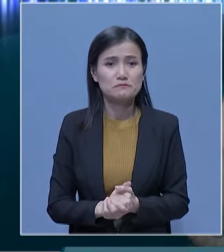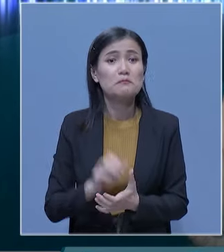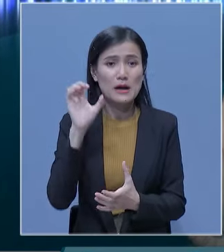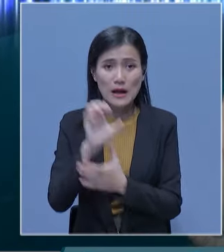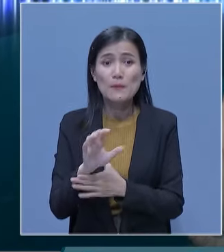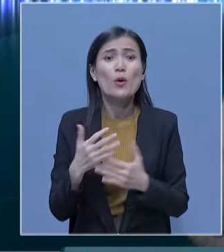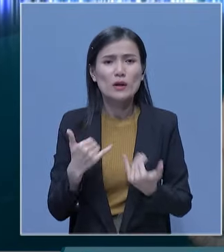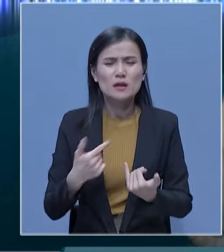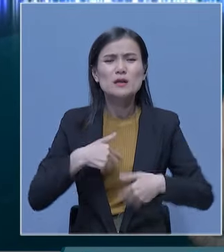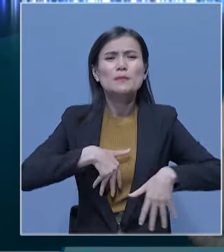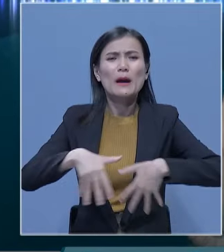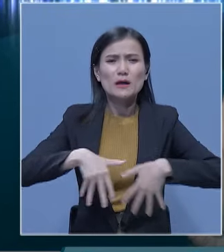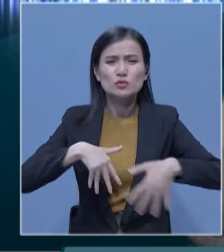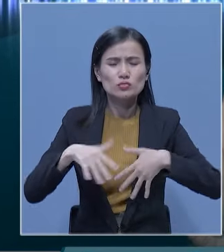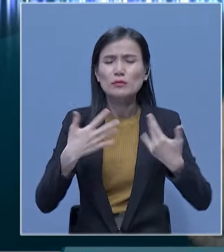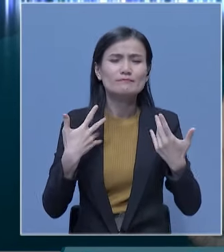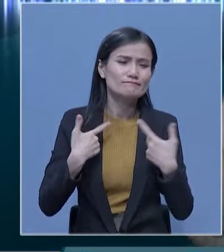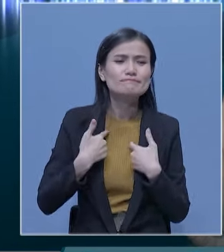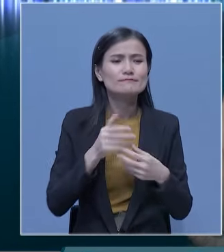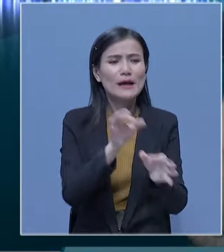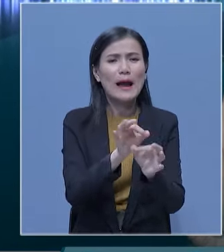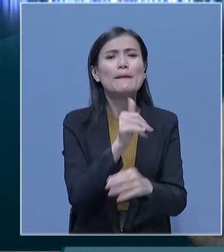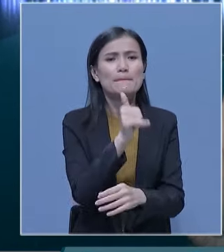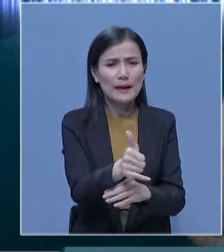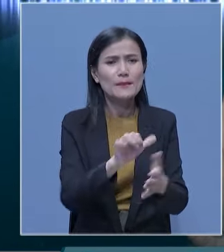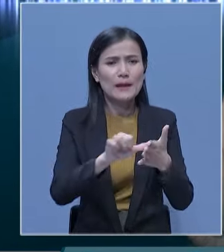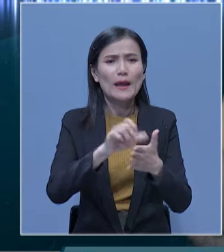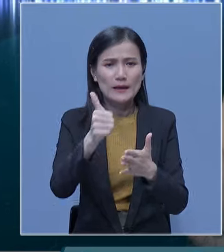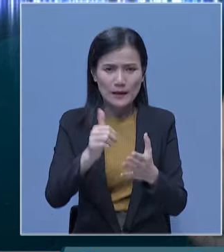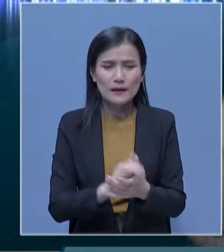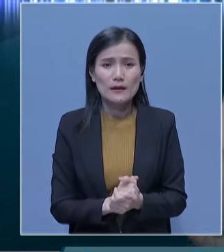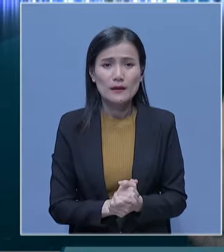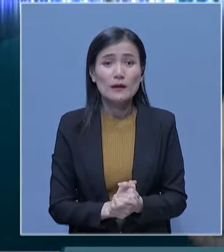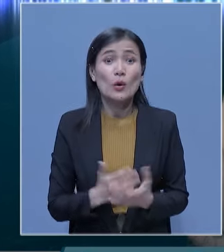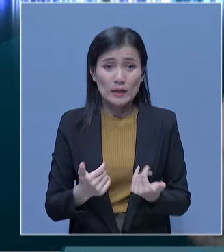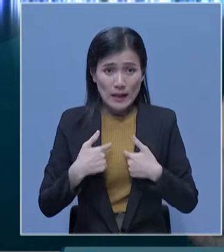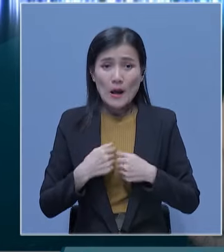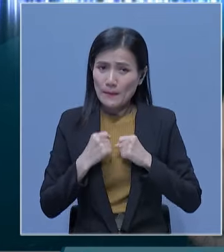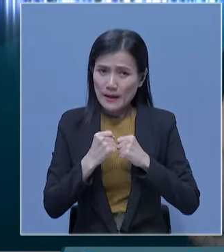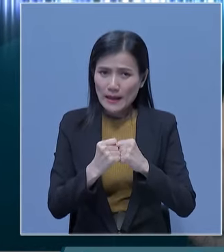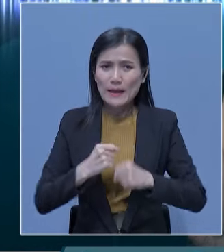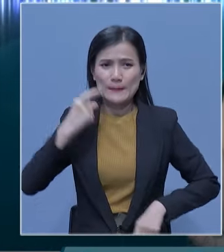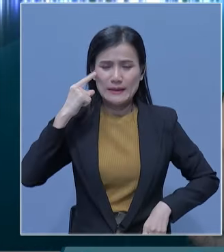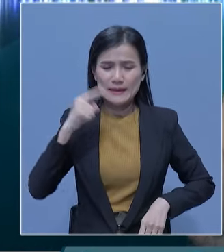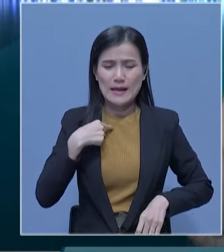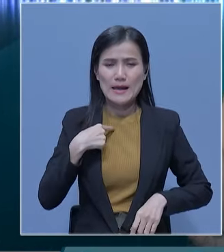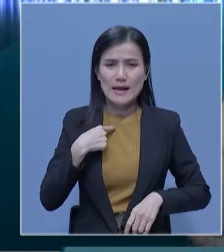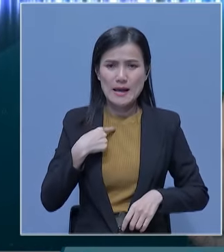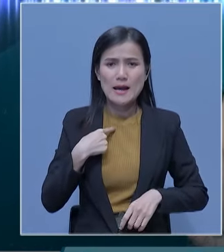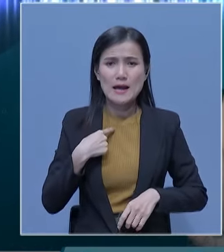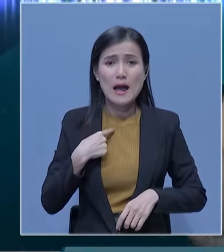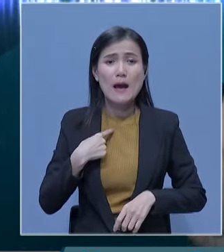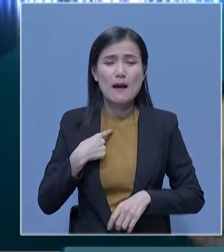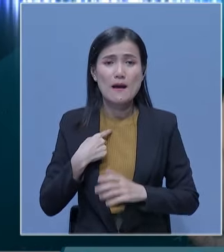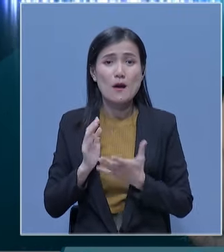าให้พี่น้องประชาชนมากพอแล้วก็เราคุยกับทางศูนย์บริการโอเปอเรเตอร์เนี่ยจะพยายามหาทางใหผู้ใช้โทรศัพท์เนี่ยสามารถลง